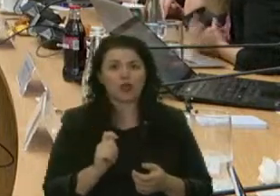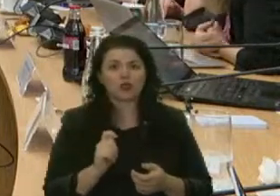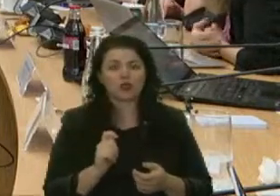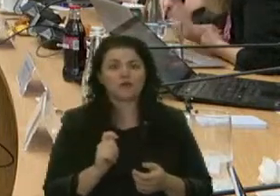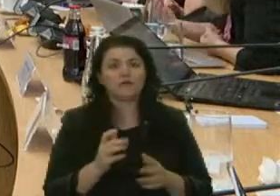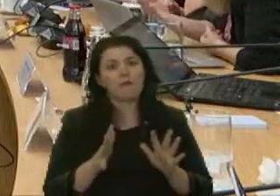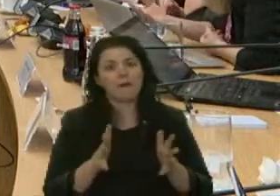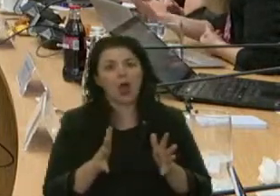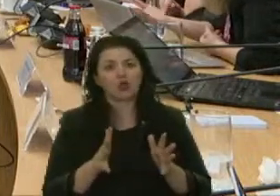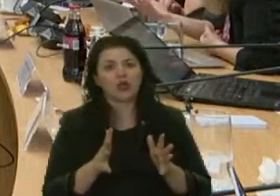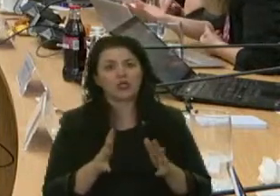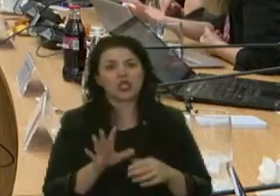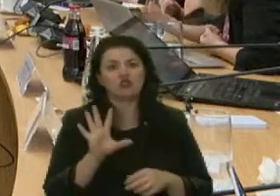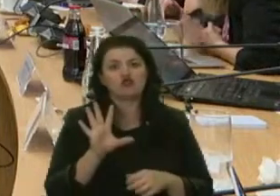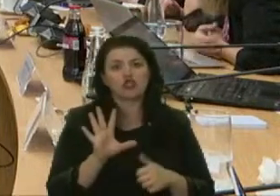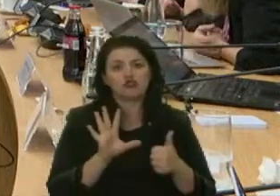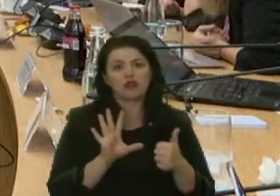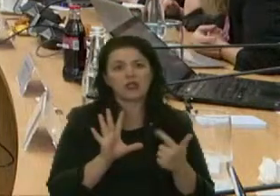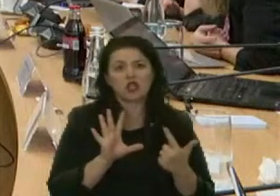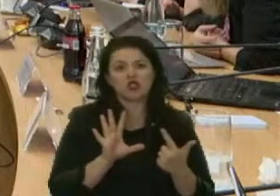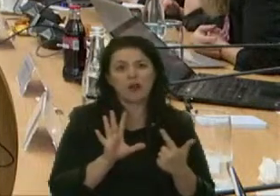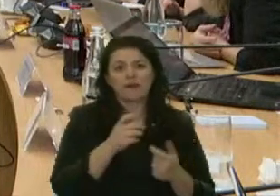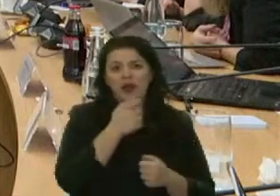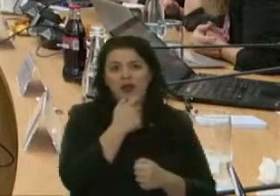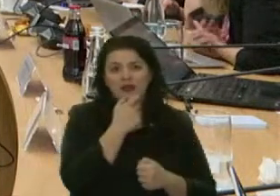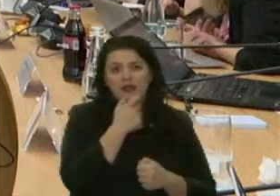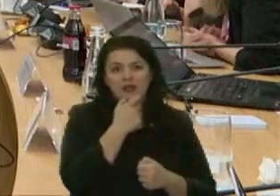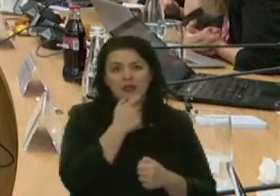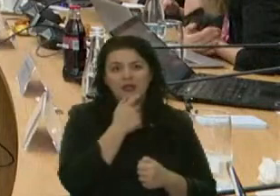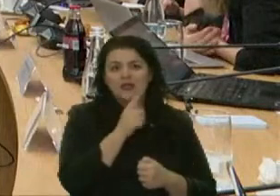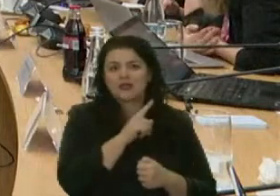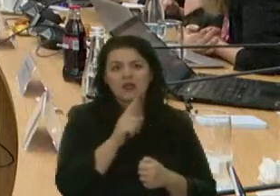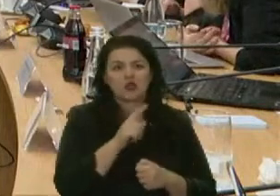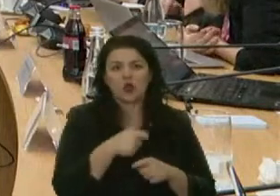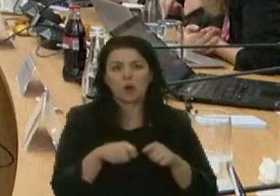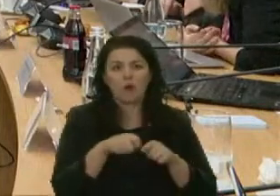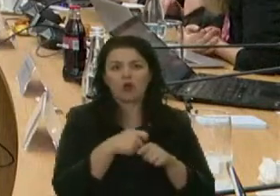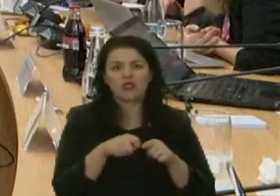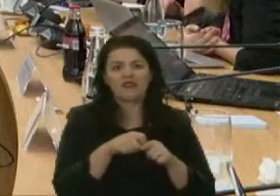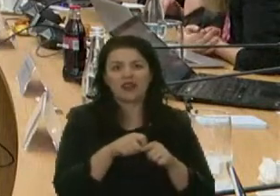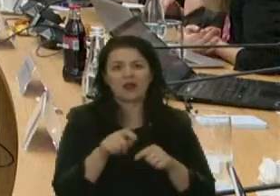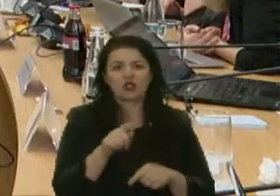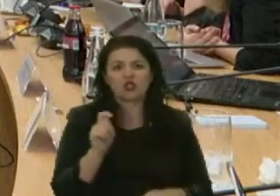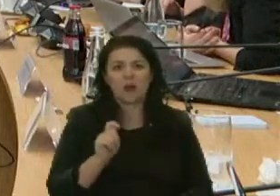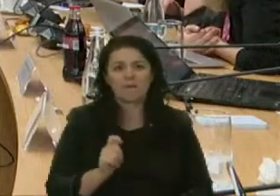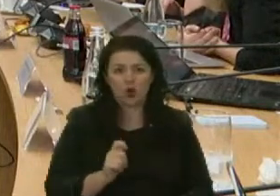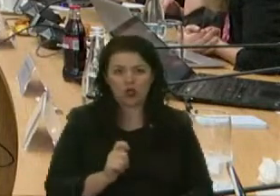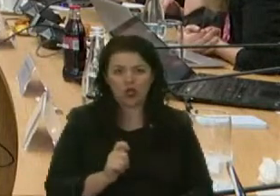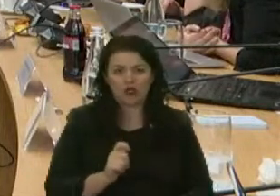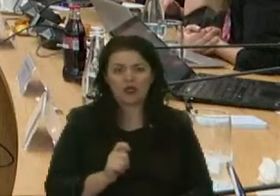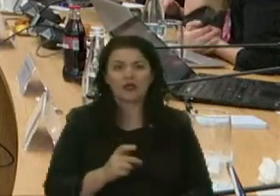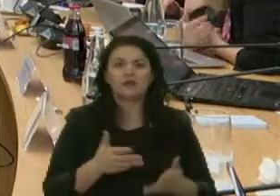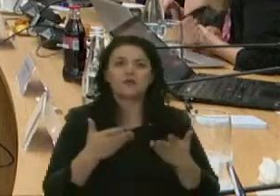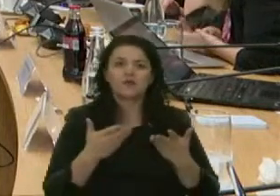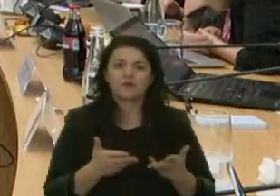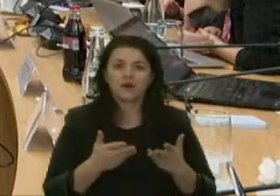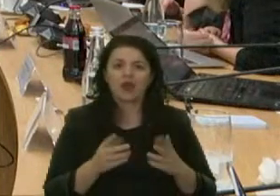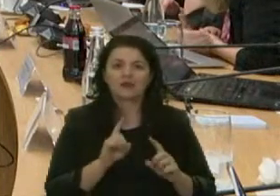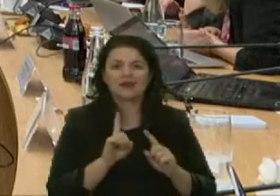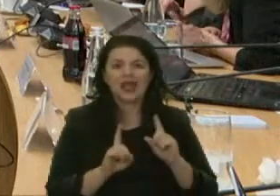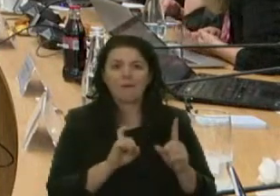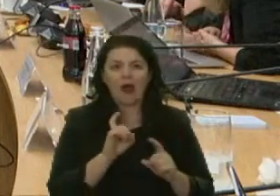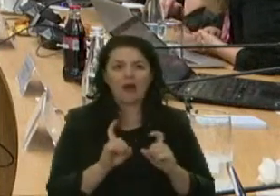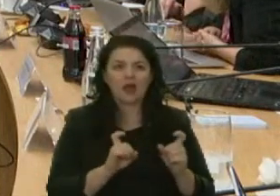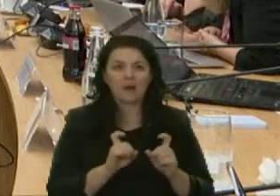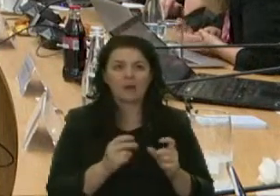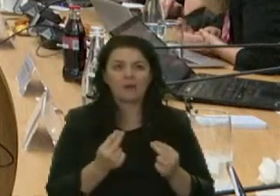bănuiesc că cel puțin cinci șe 7 ani ar trebui să nu intervenim acest asupra acestui proiect de asta era cumva întrebarea Mai